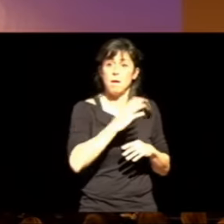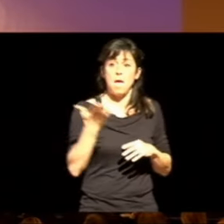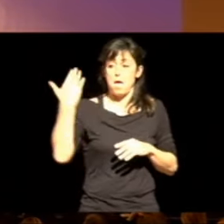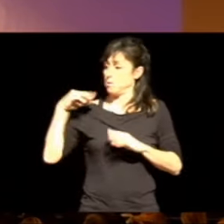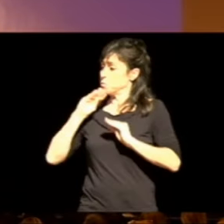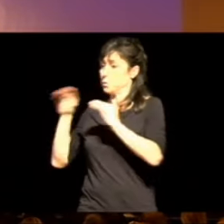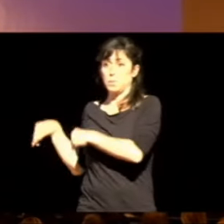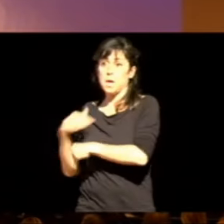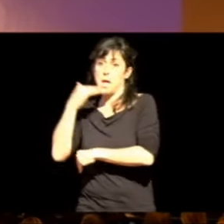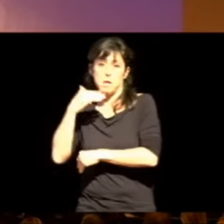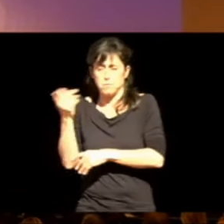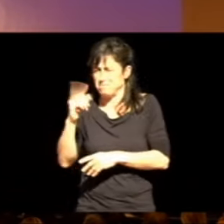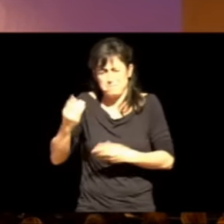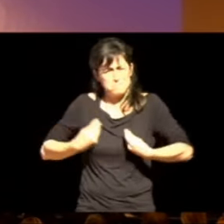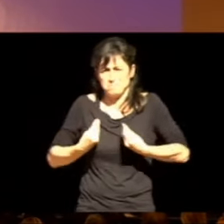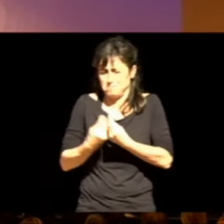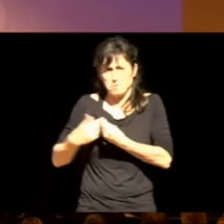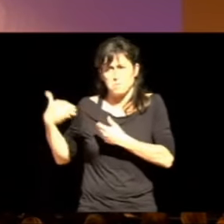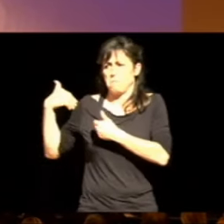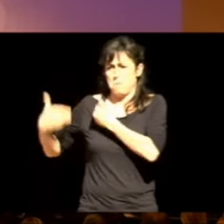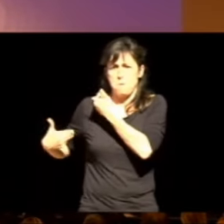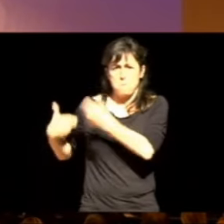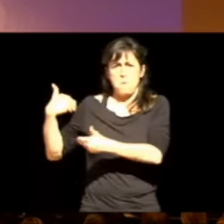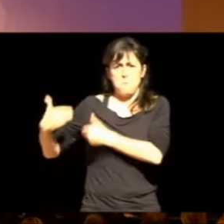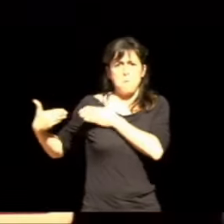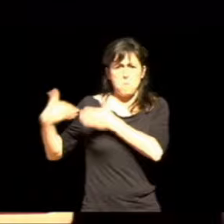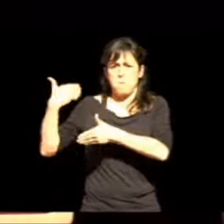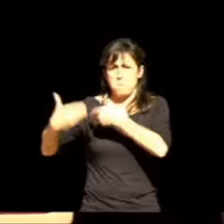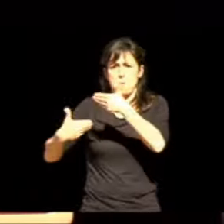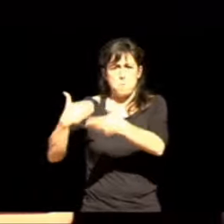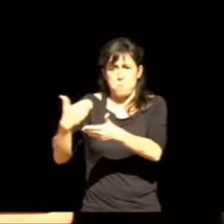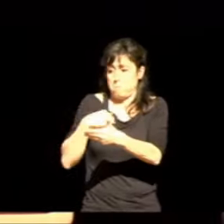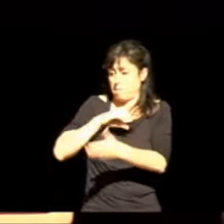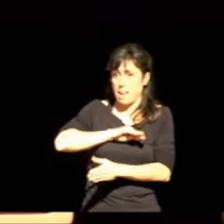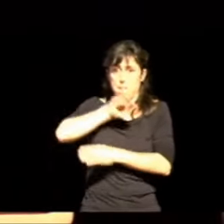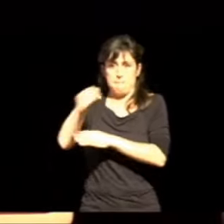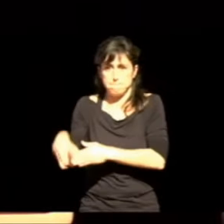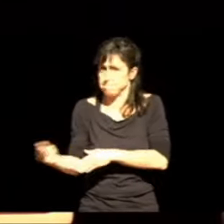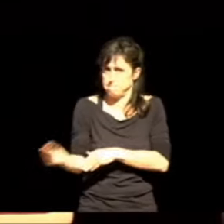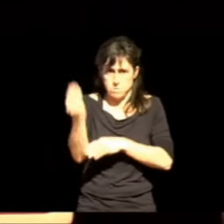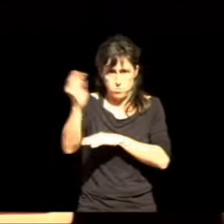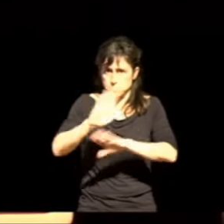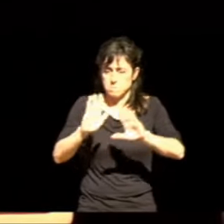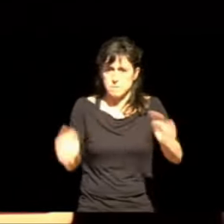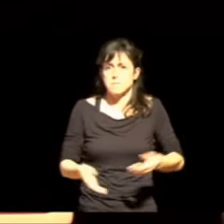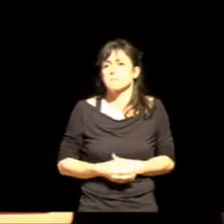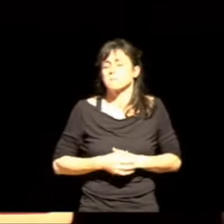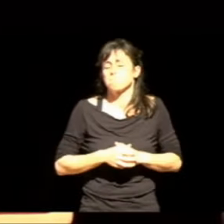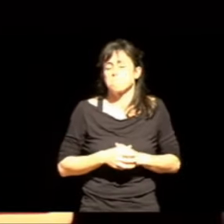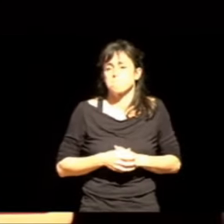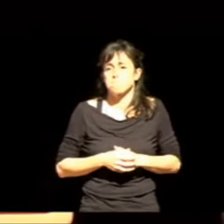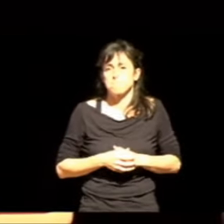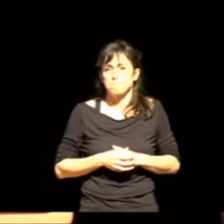egon delako bizikidetzaren inguruan herri honetan, baizik eta osatzera eta aberaztea alden neurrian.